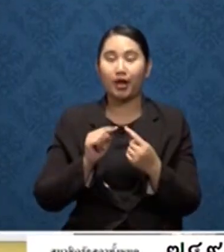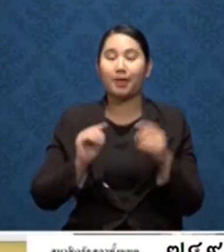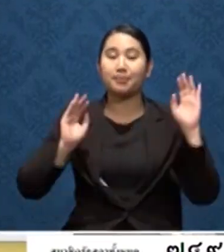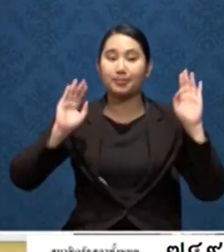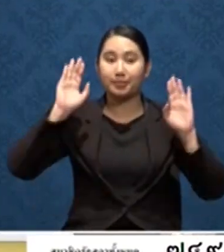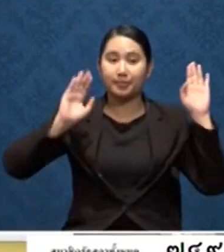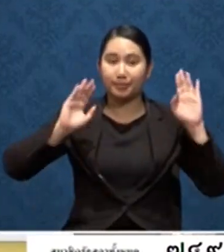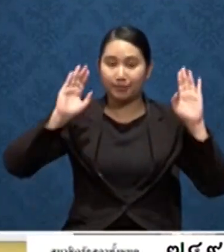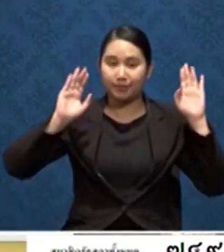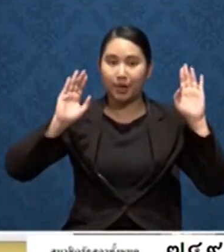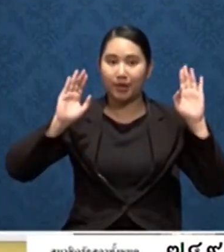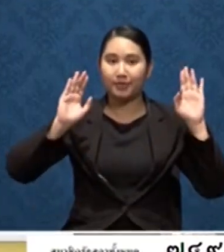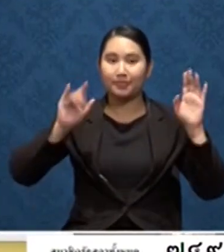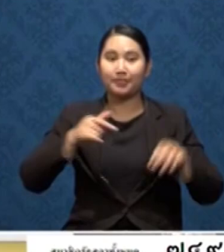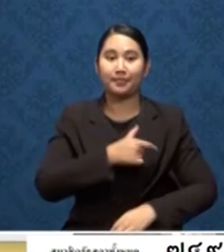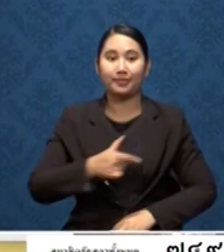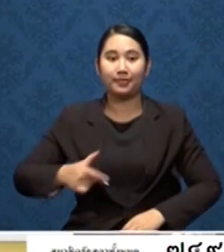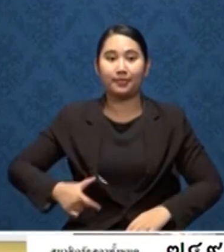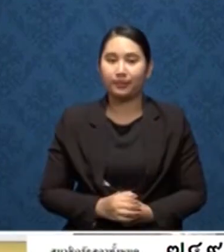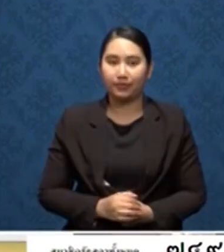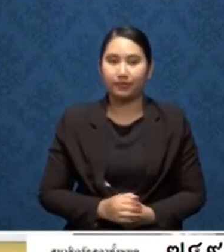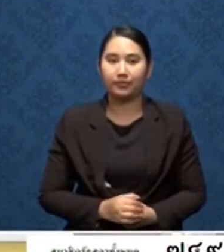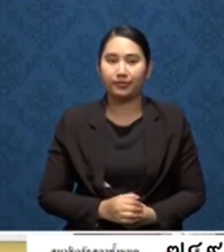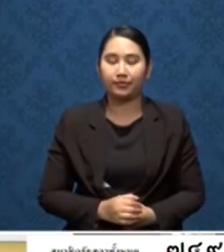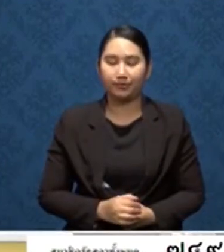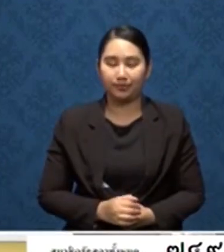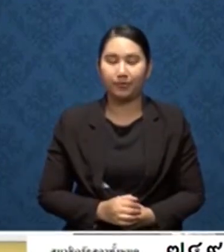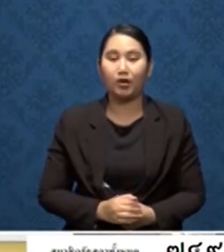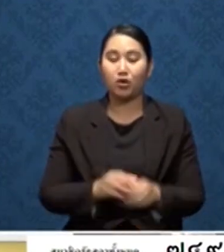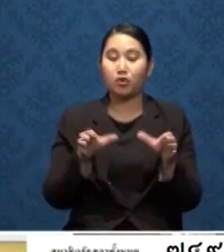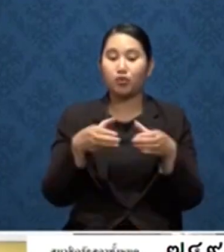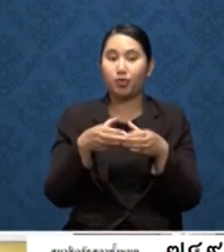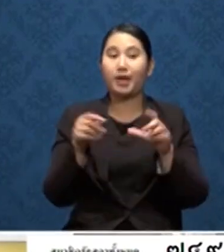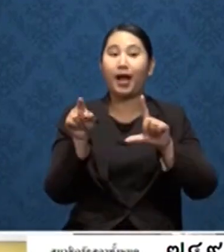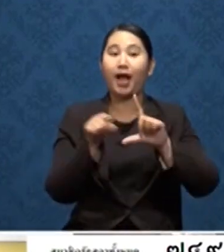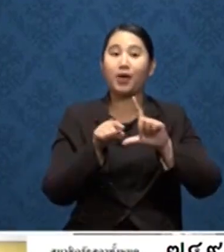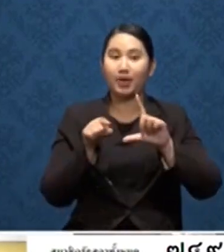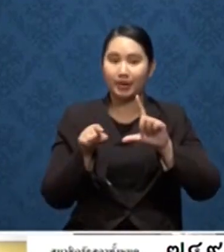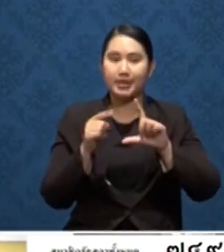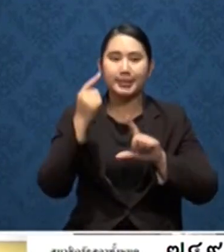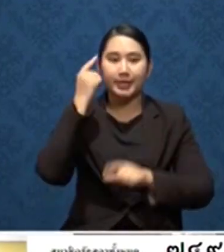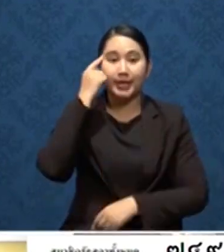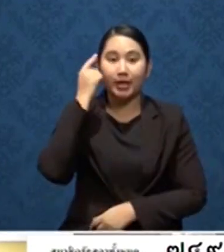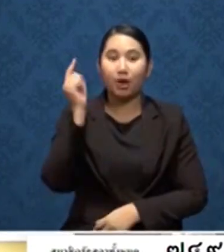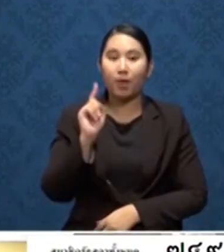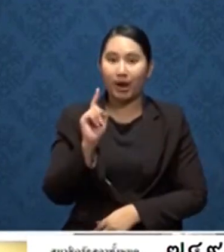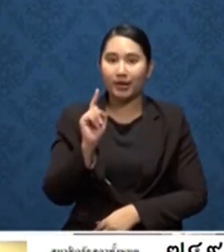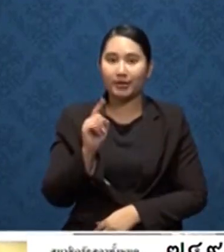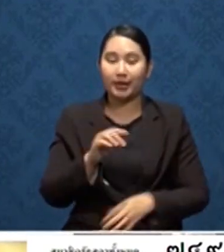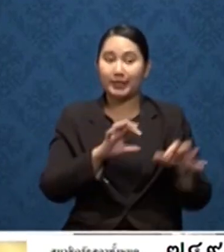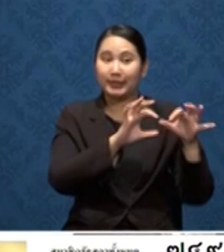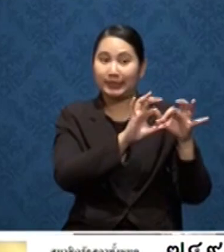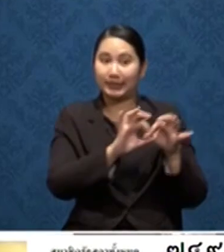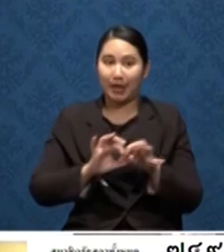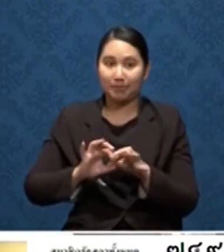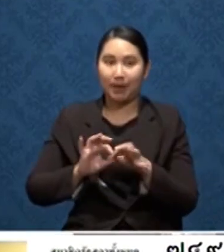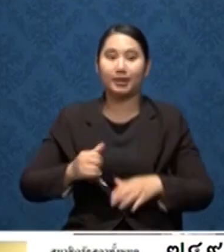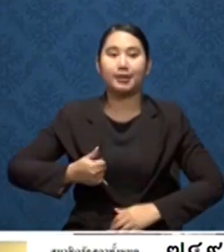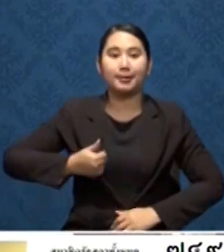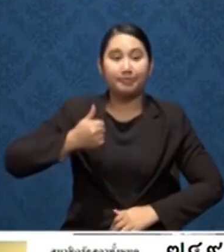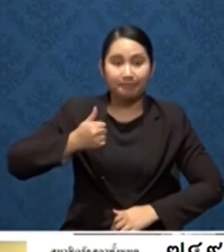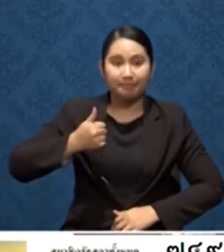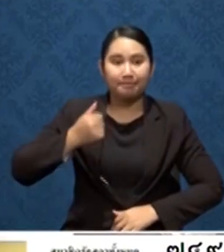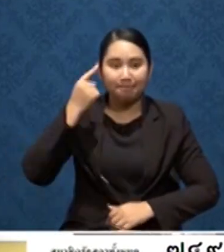ประชาธิปไตยอันมีพระมหากษัตริย์ทรงเป็นประมุขในมุมมองของพระเจ้าอะไรครับความสัมพันธ์นั้นจะดีขึ้นได้ก็จำเป็นครับ